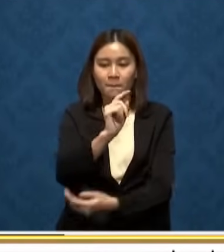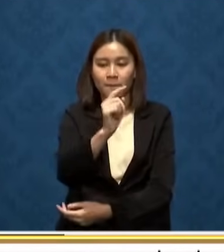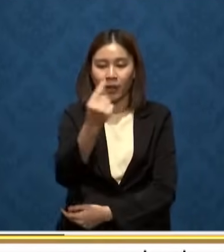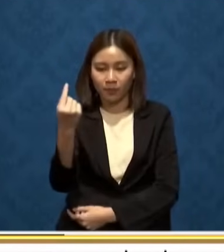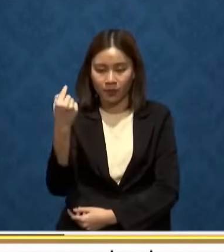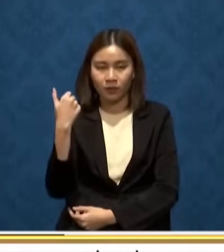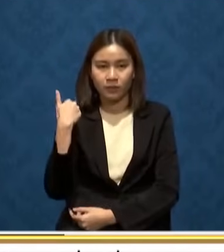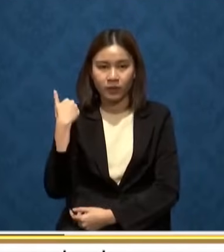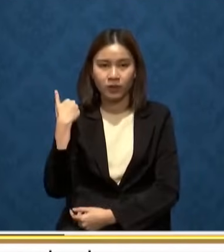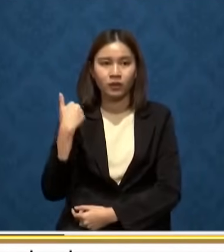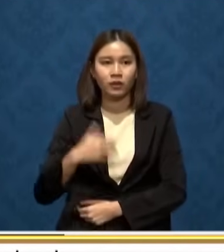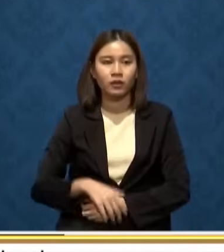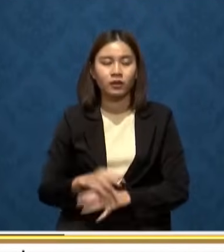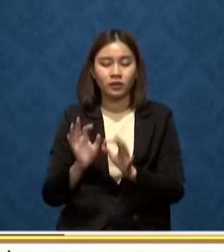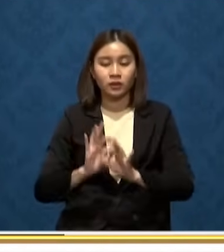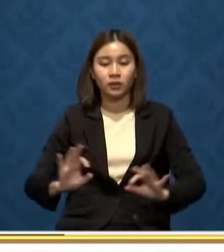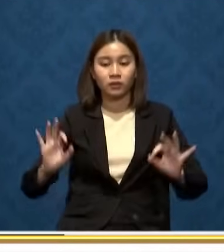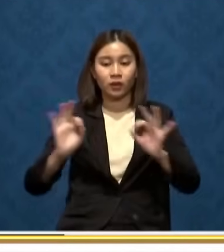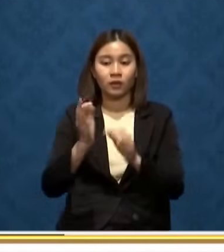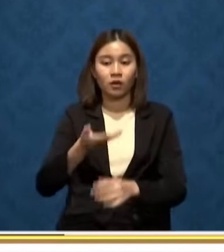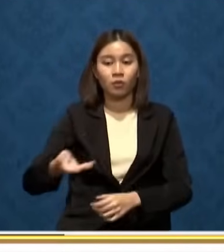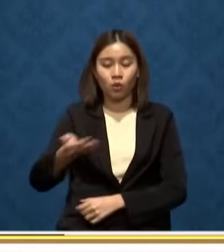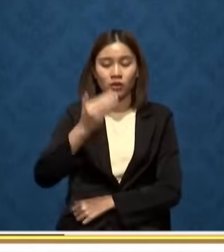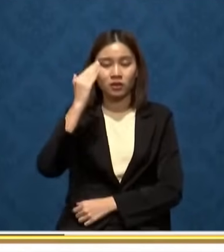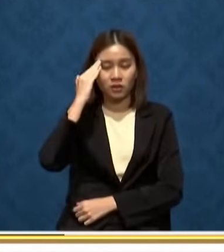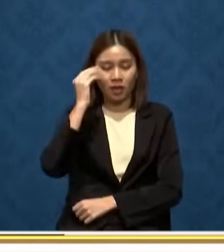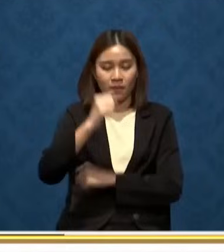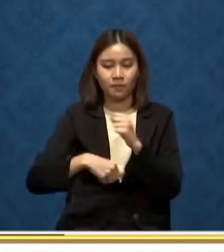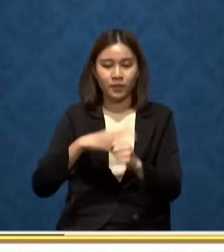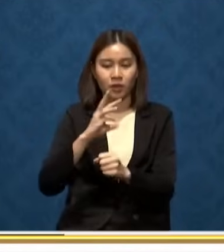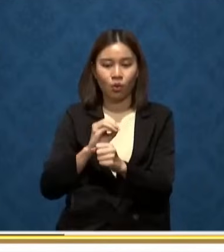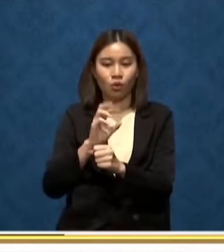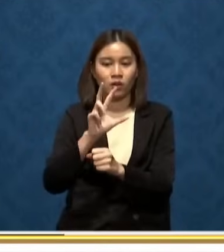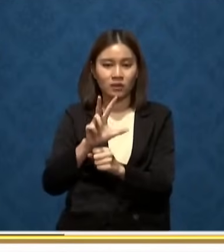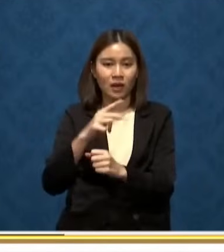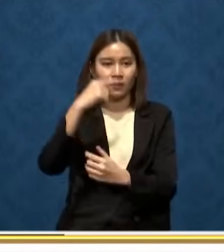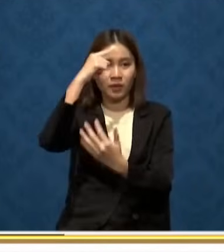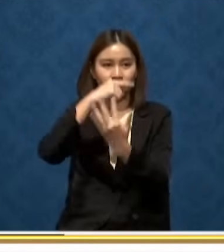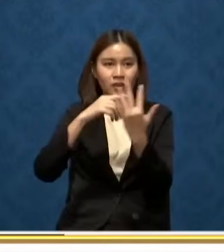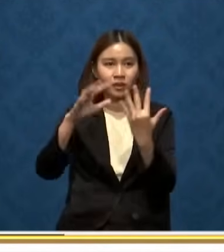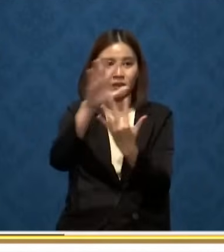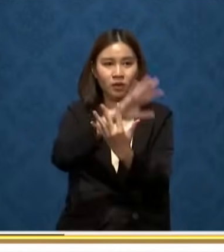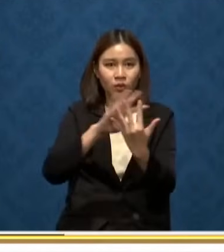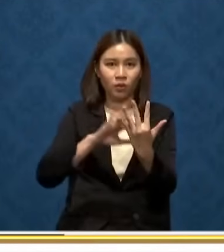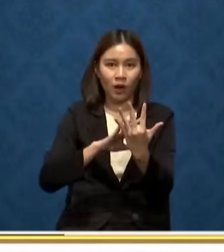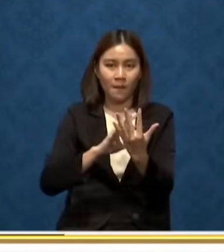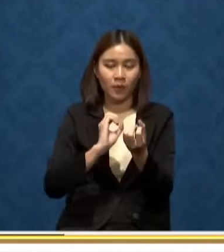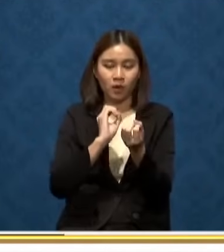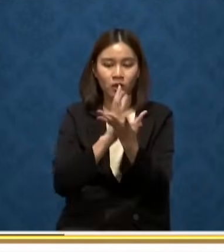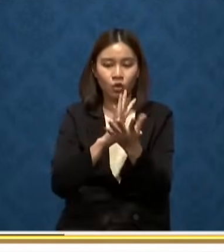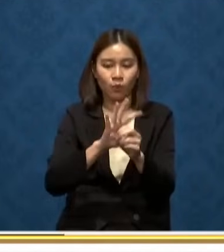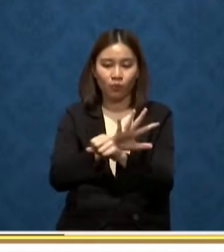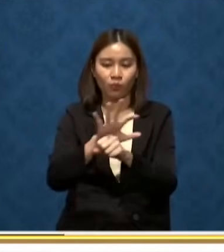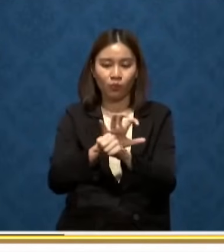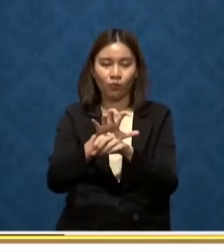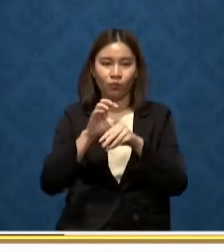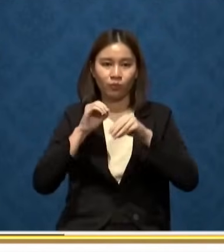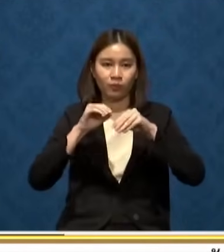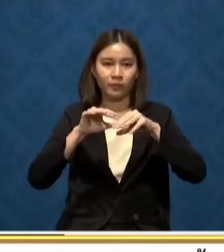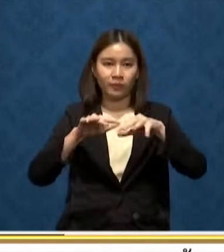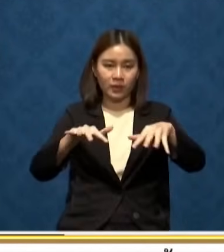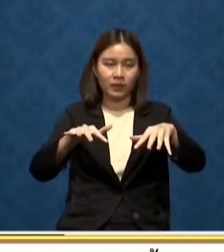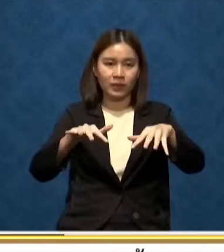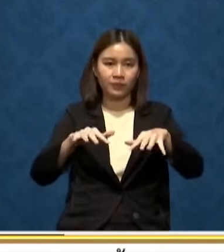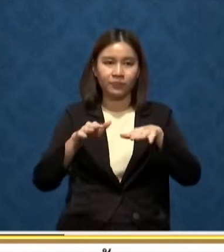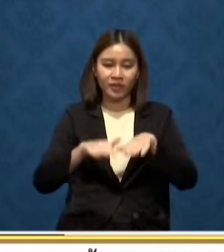มากนะคะโดยเฉพาะหลายท่านทราบดีว่าปี63เป็นปีที่ประเทศไทยเผชิญกับวิกฤตโควิดนะคะแ